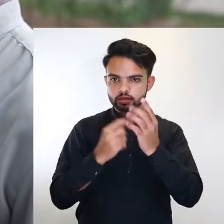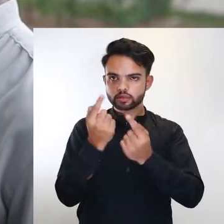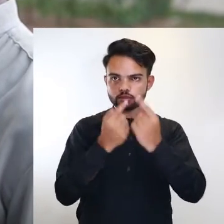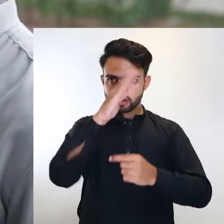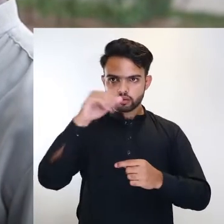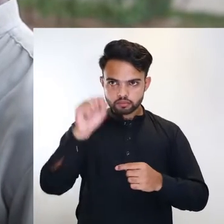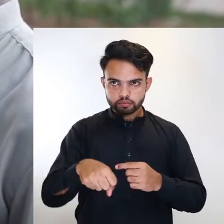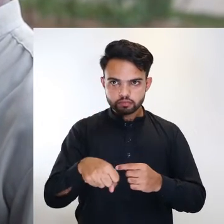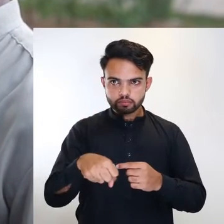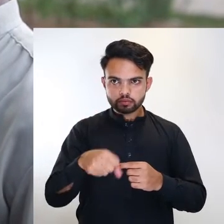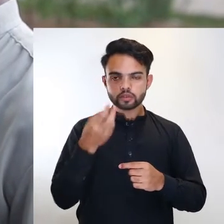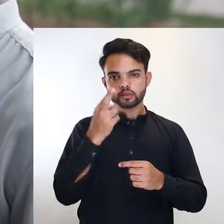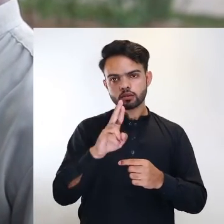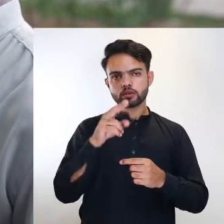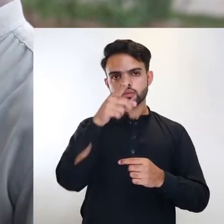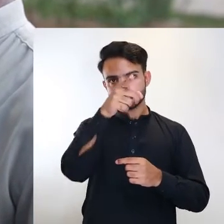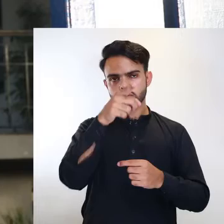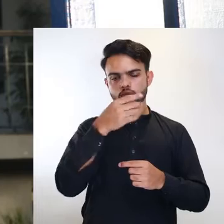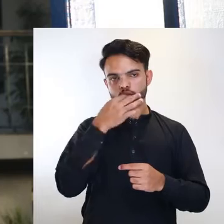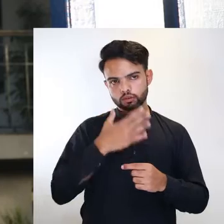कोई फंक्शन है, प्लीज़ इसको जाने दो।